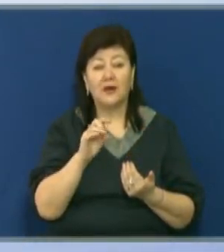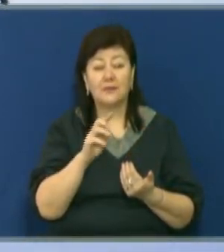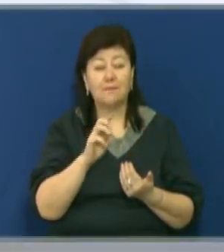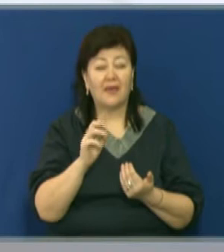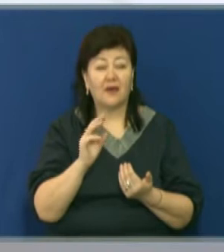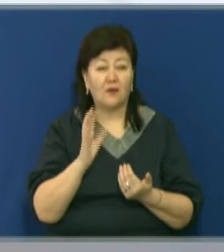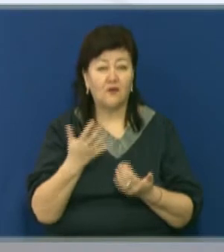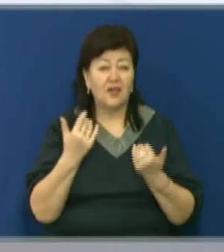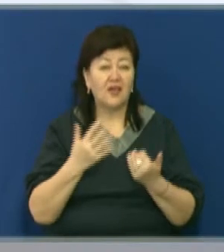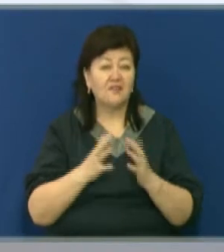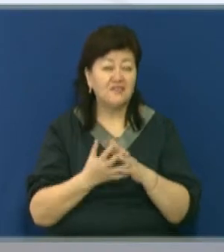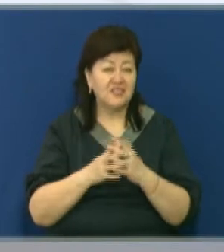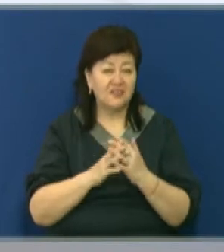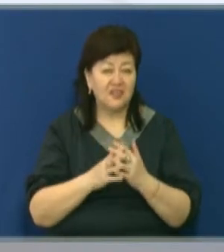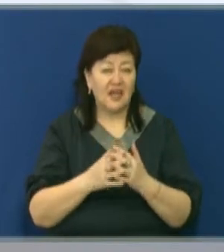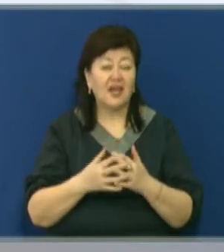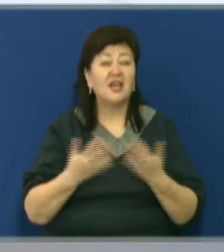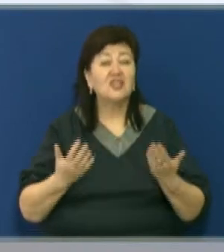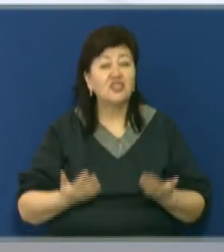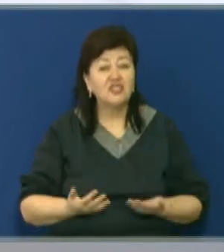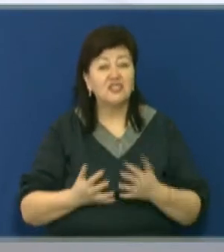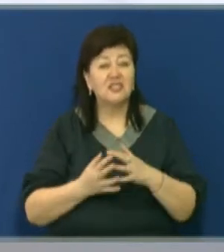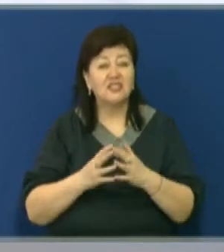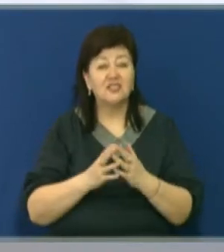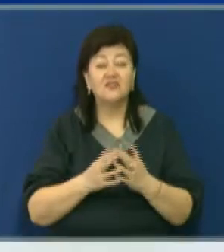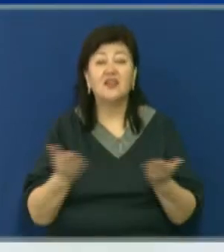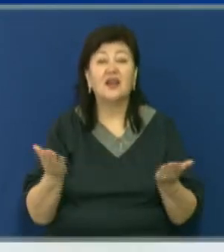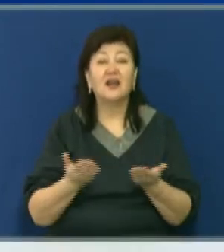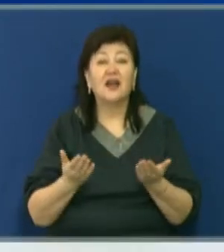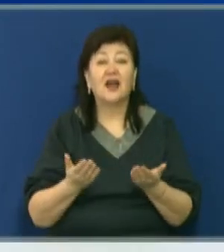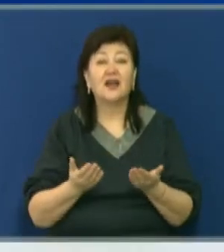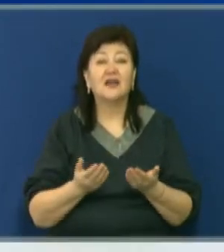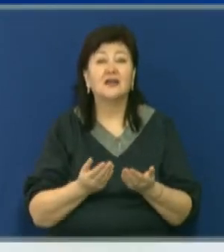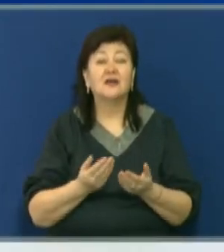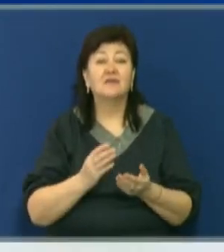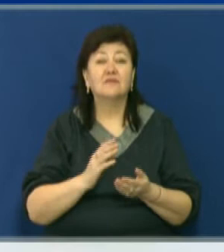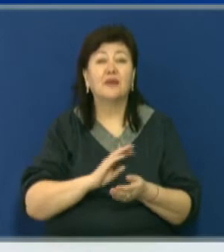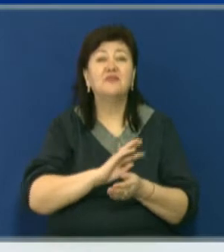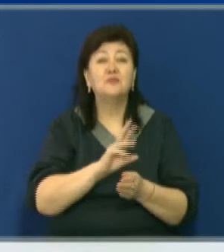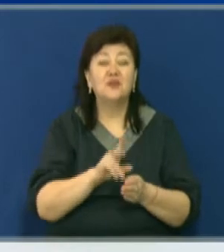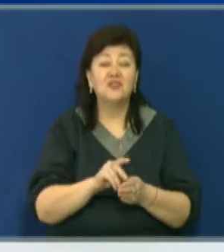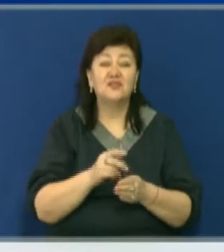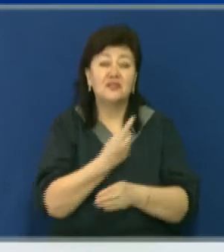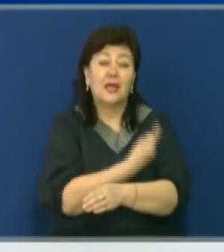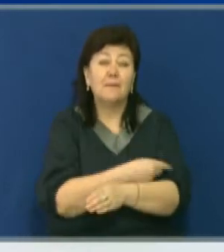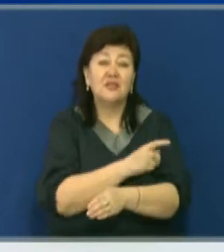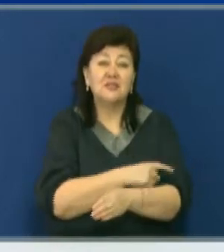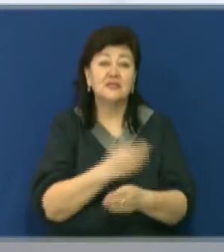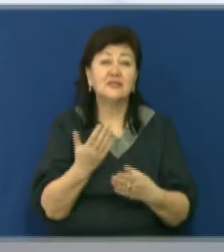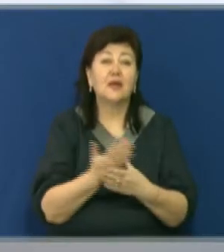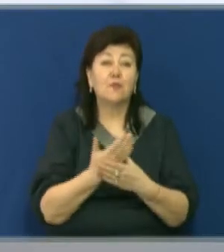жерлердегі медицина мен ауыл тұрғындарына мамандандырылған дәрігерлік көмектің қолжетімділігін арттыру бойынша маңызды қадамдар